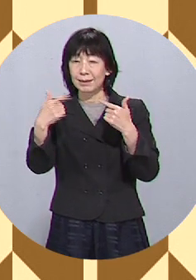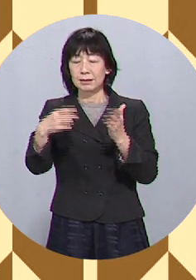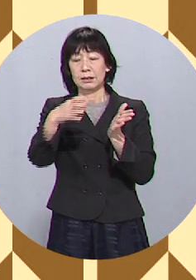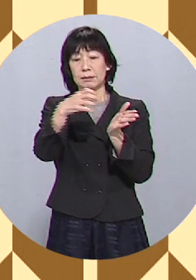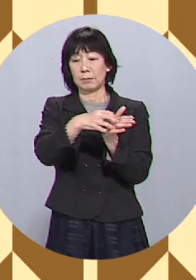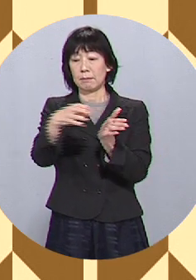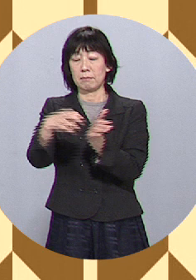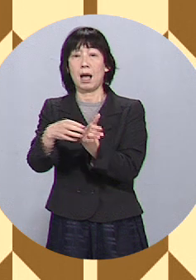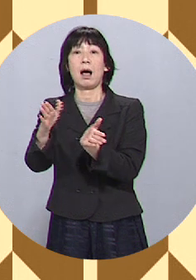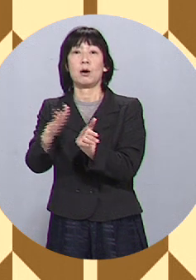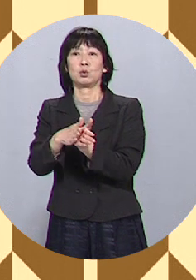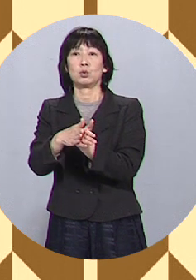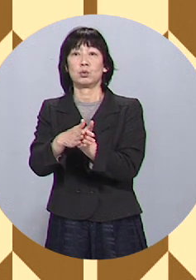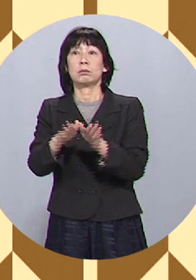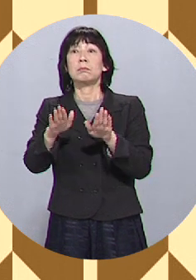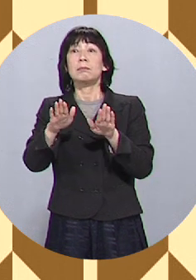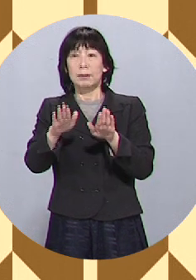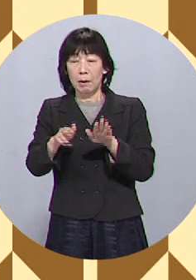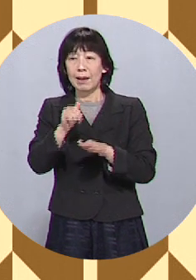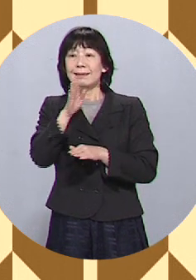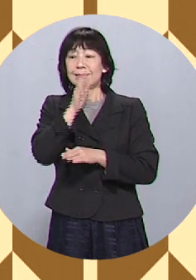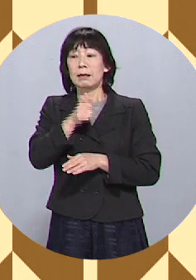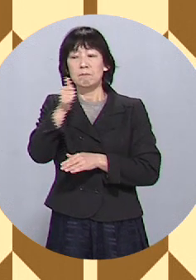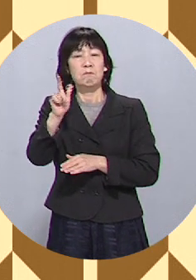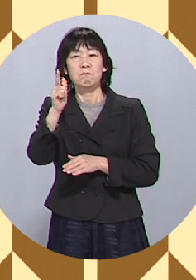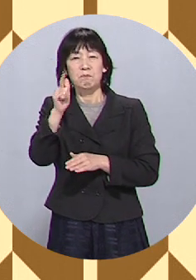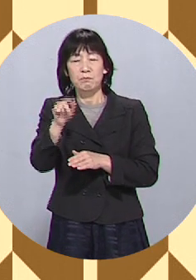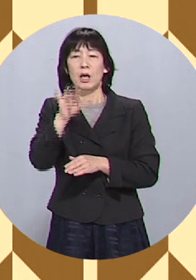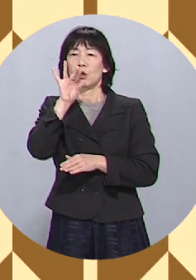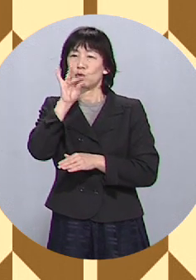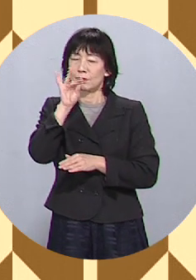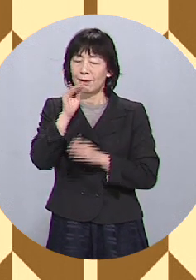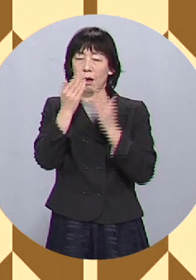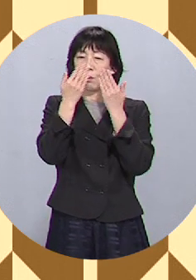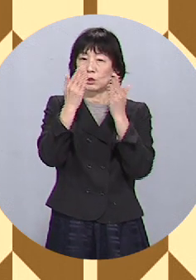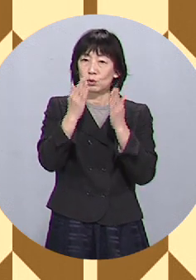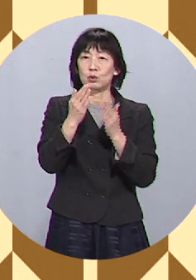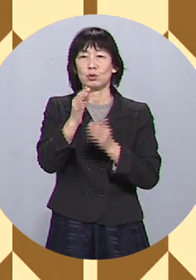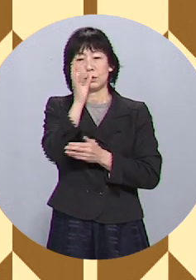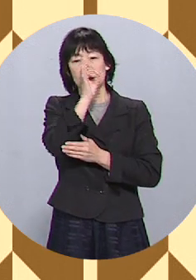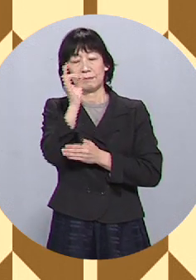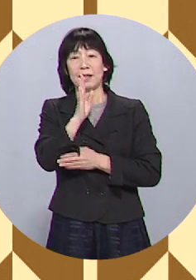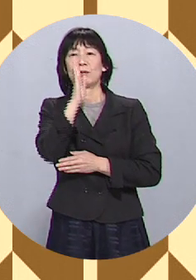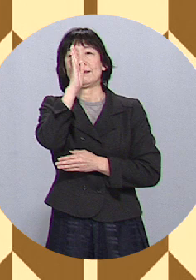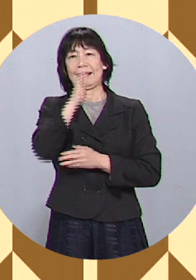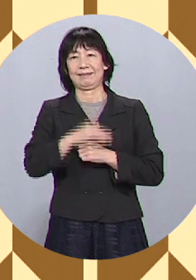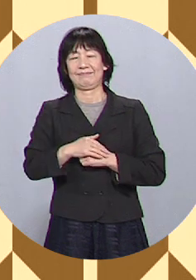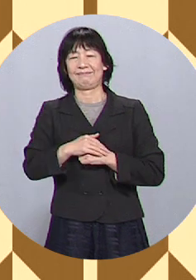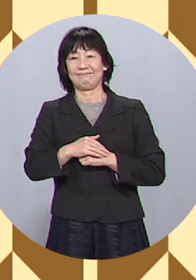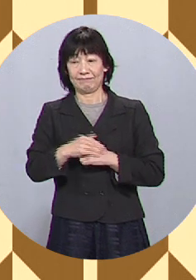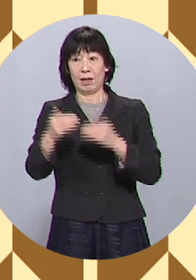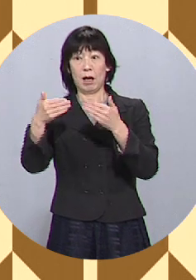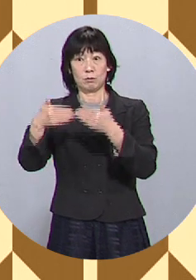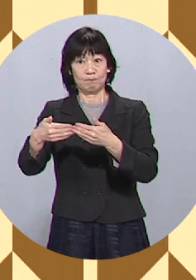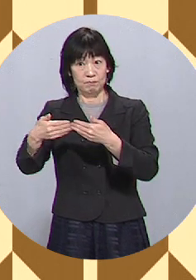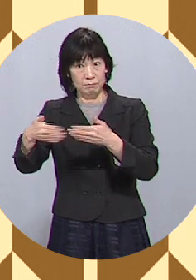そうなので、現在はこちらで銘仙を楽しんでください。博物館の再開については決まり次第ホームページでお知らせいたします